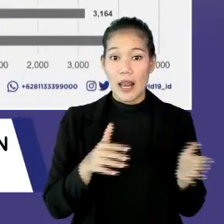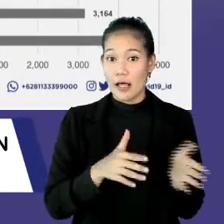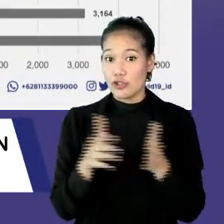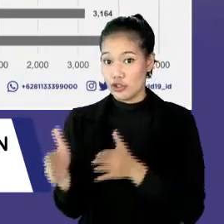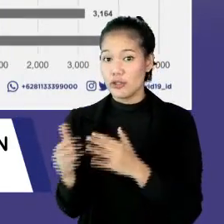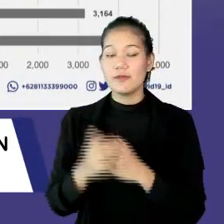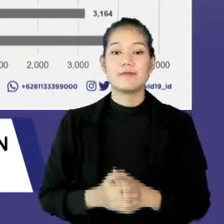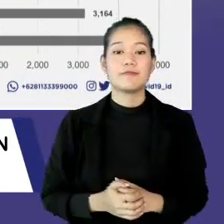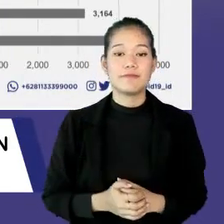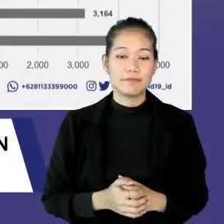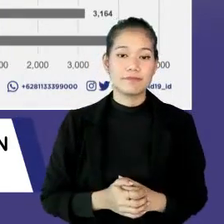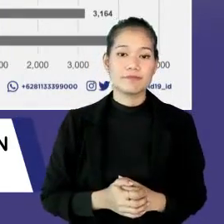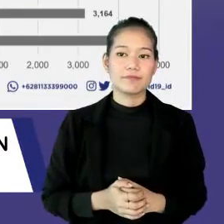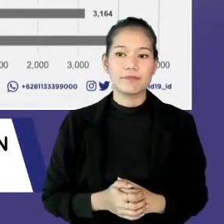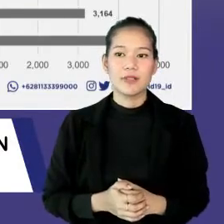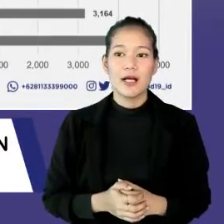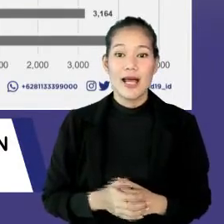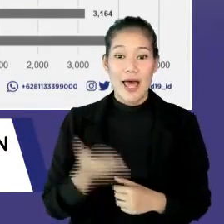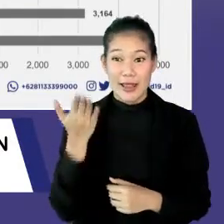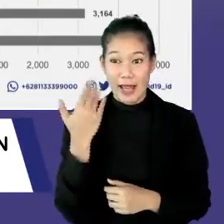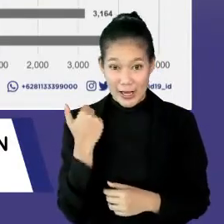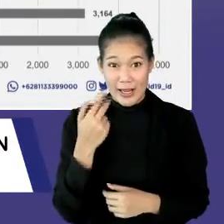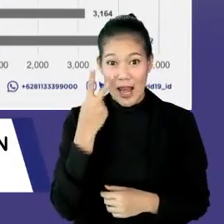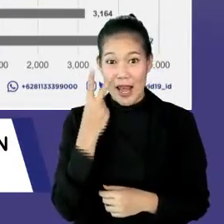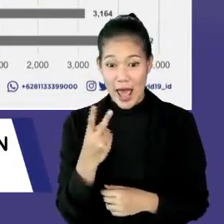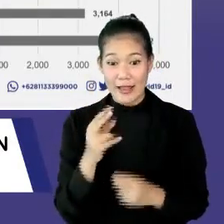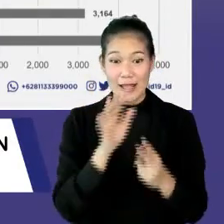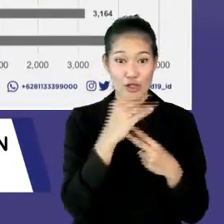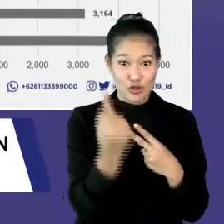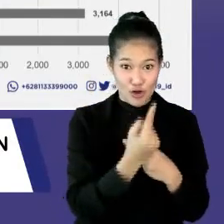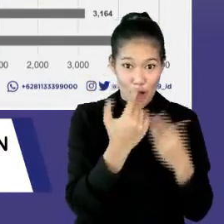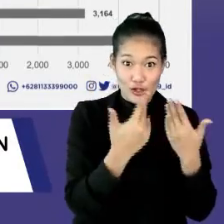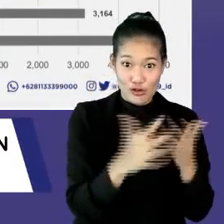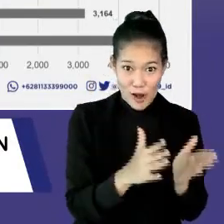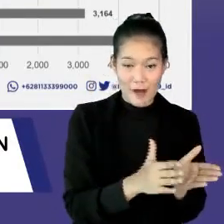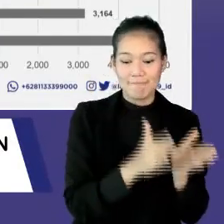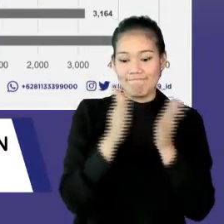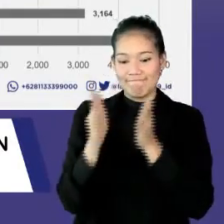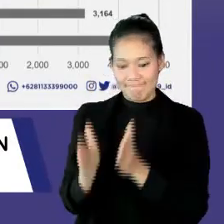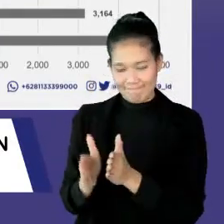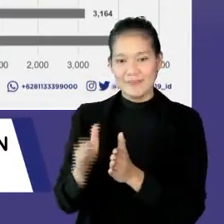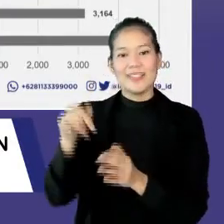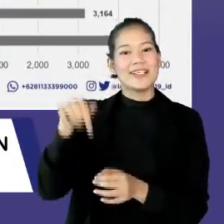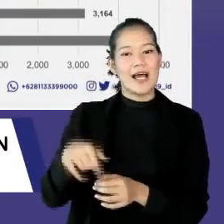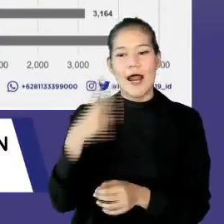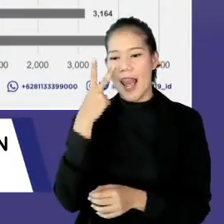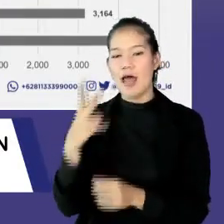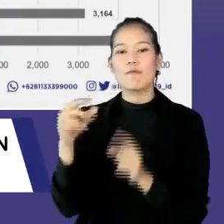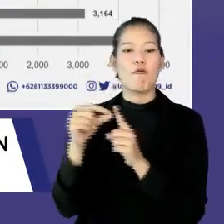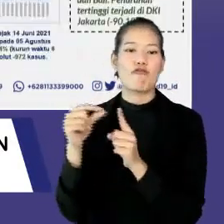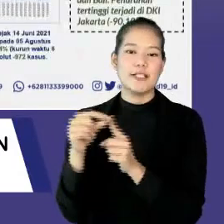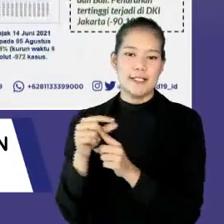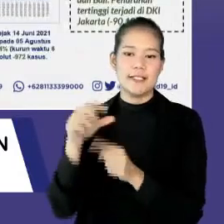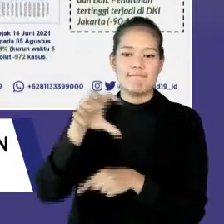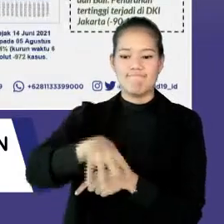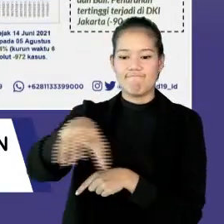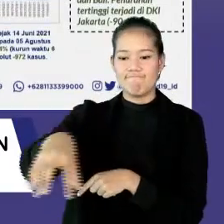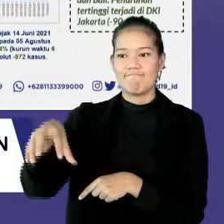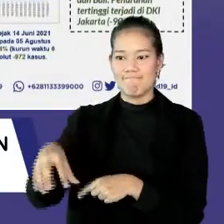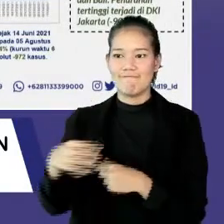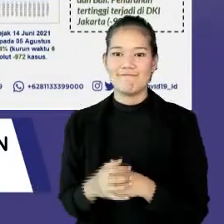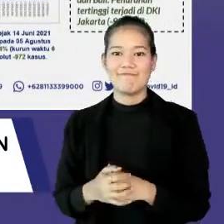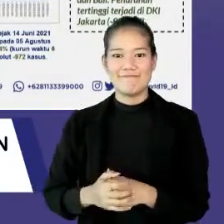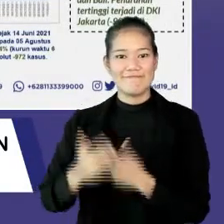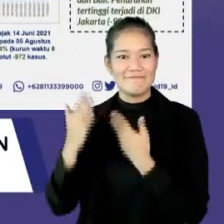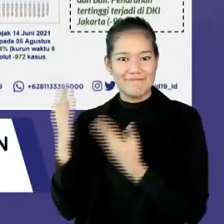Kita lanjut, Dr. Lula. Jadi kalau tadi sudah dilihat level nasionalnya, sekarang kita bawa ke level provinsinya. Jadi